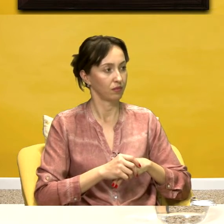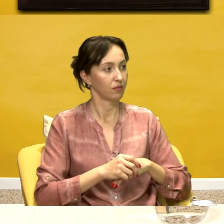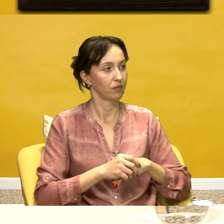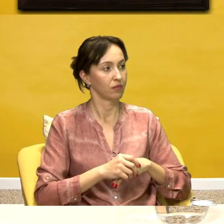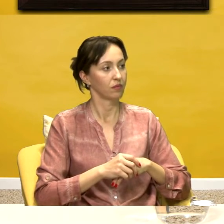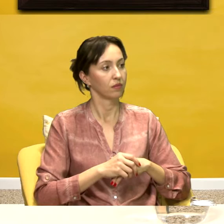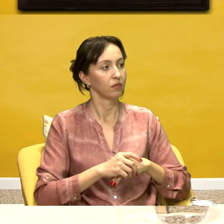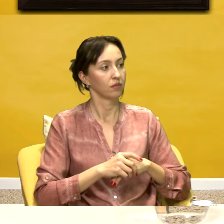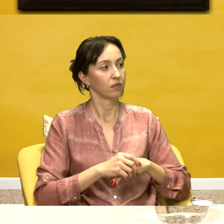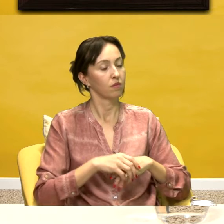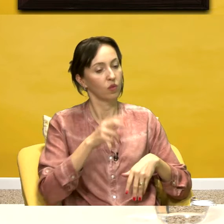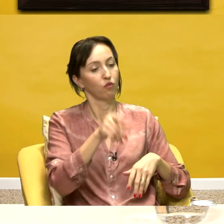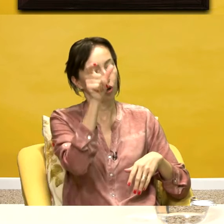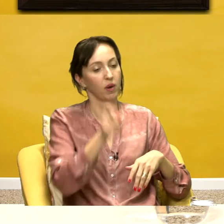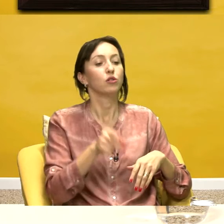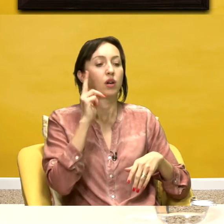mai speciale.